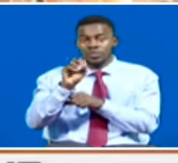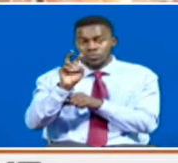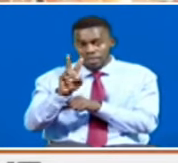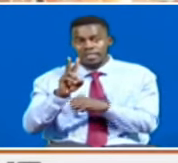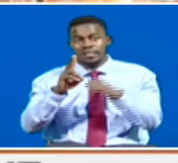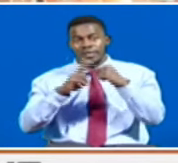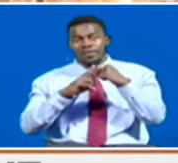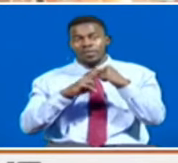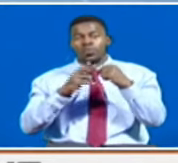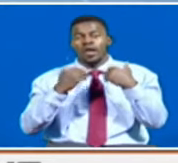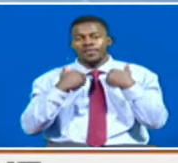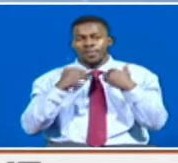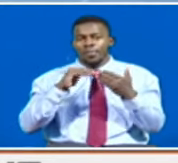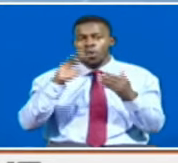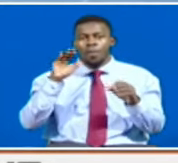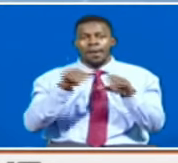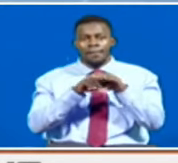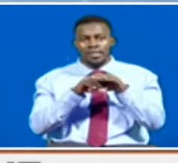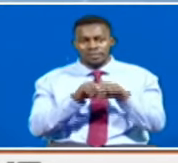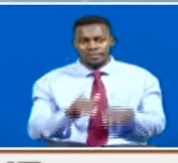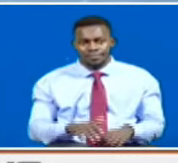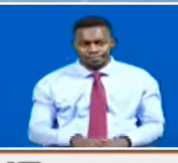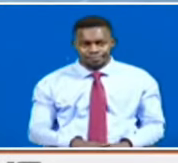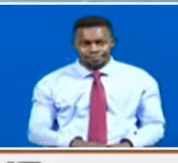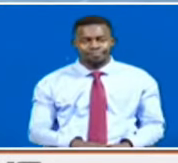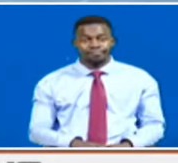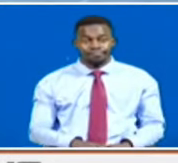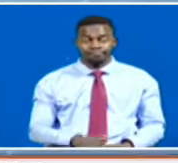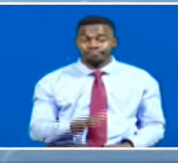na members wa kutosha. Well, now Parliament is set to resume